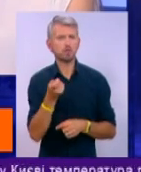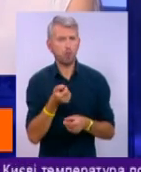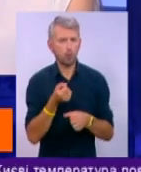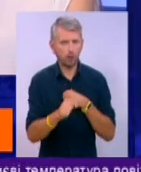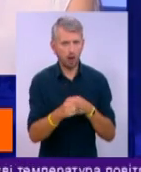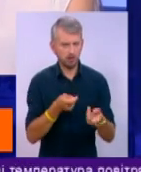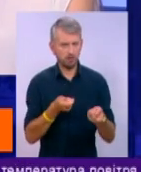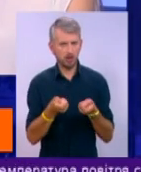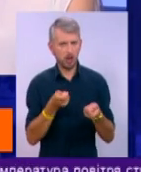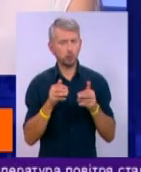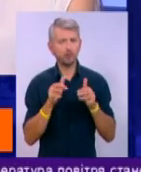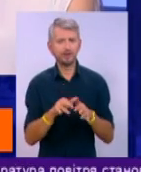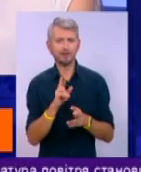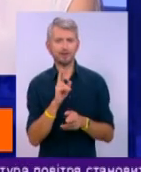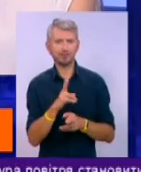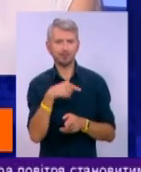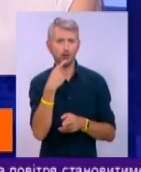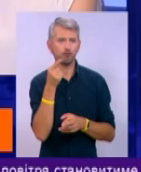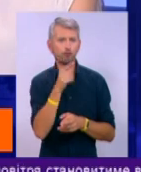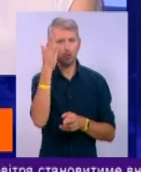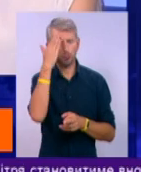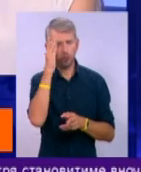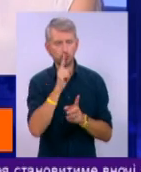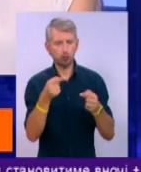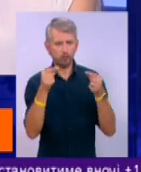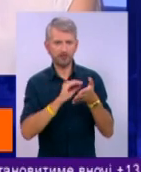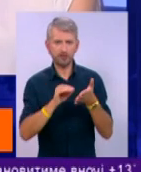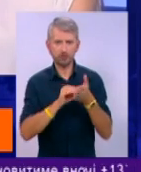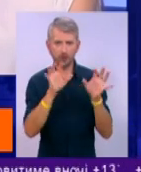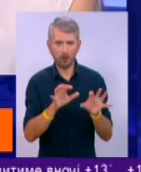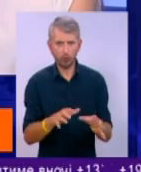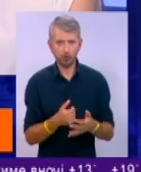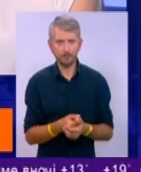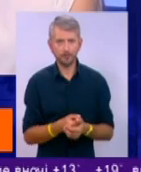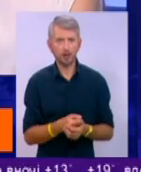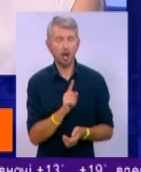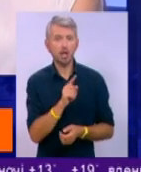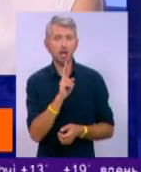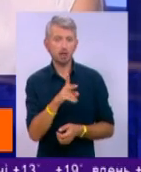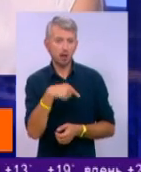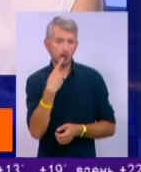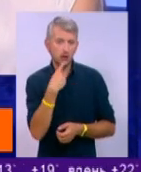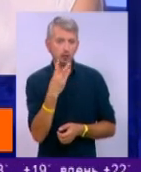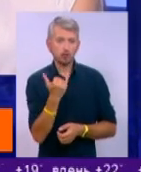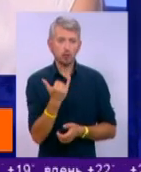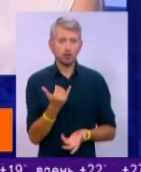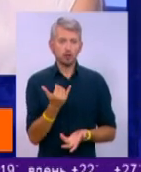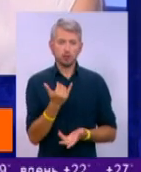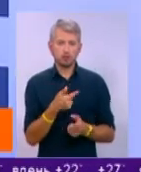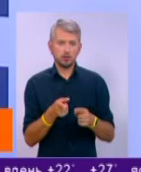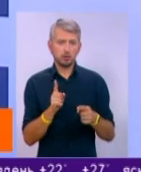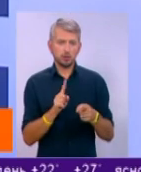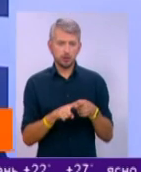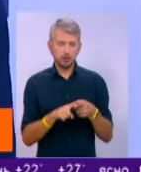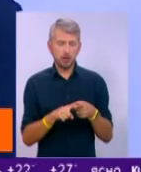владу діяти, як то кажуть, у той спосіб, який визначить законами. Тому що, але, як то кажуть, ну,